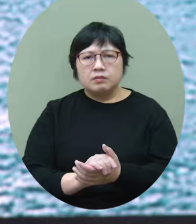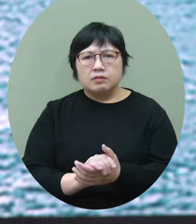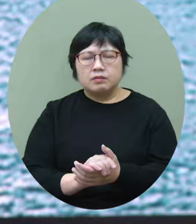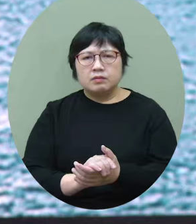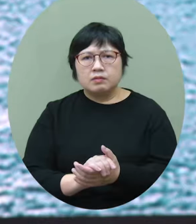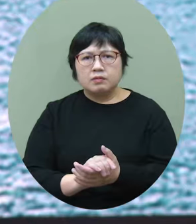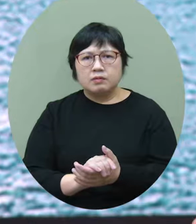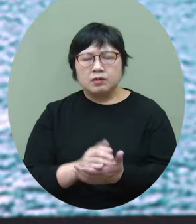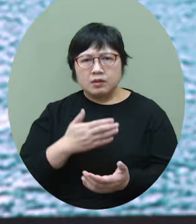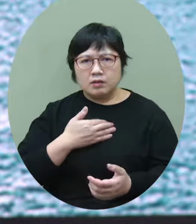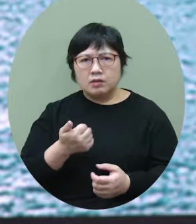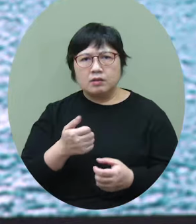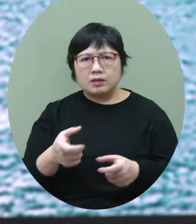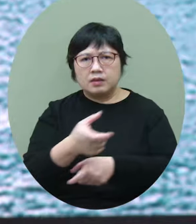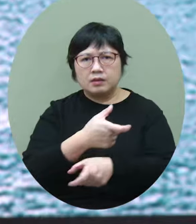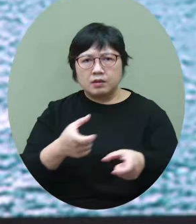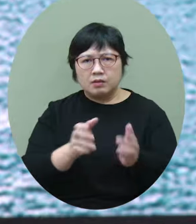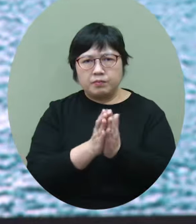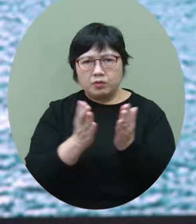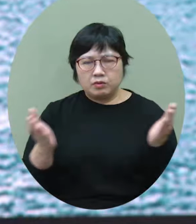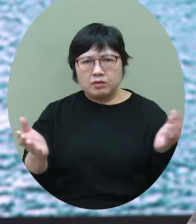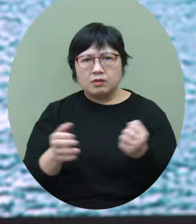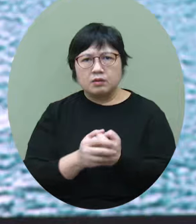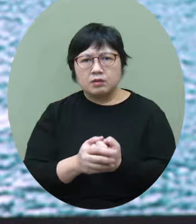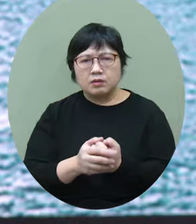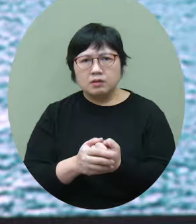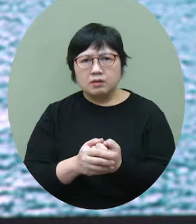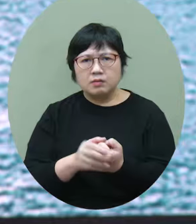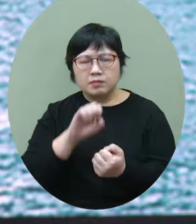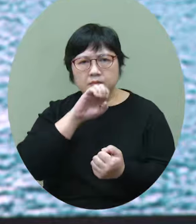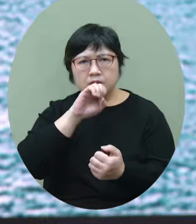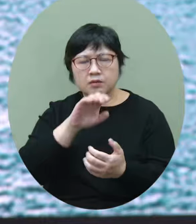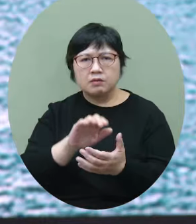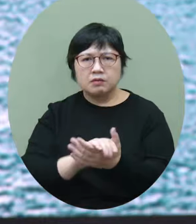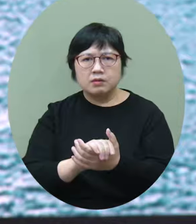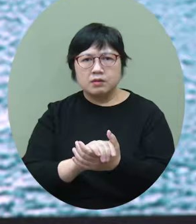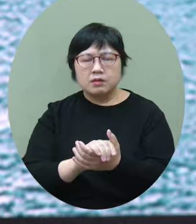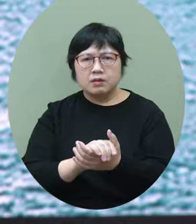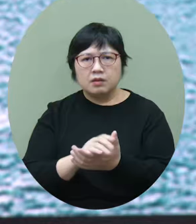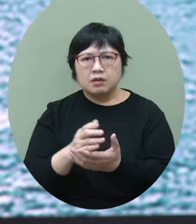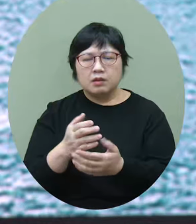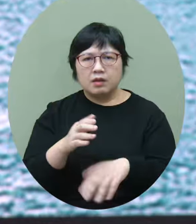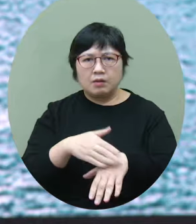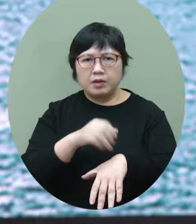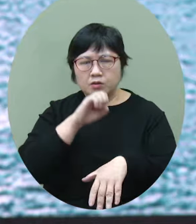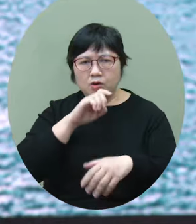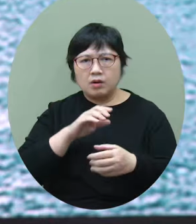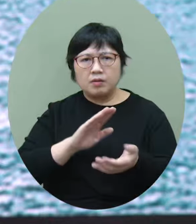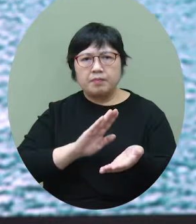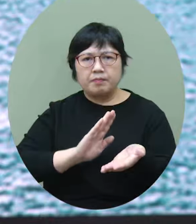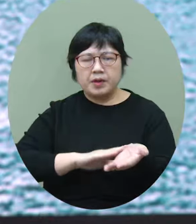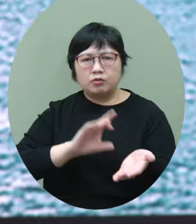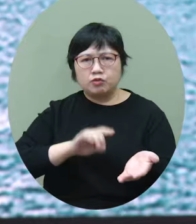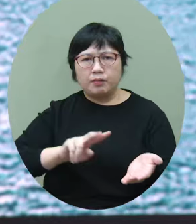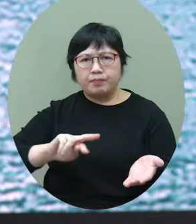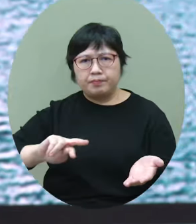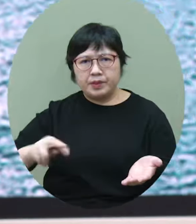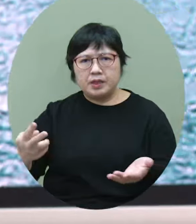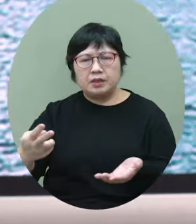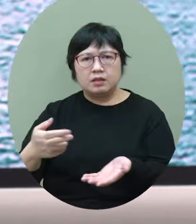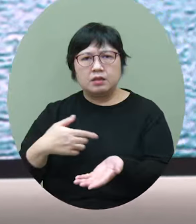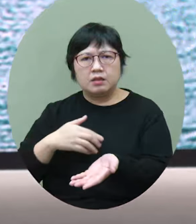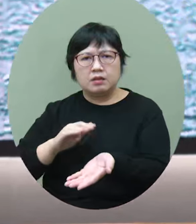誒、你好啊，經濟日報啊，想請教翻咧誒，啱啱提到嗰啲變種病毒嘅病人，想問下佢哋而家病情